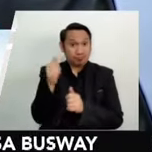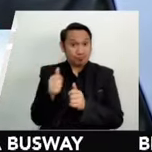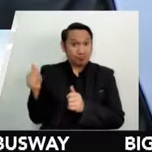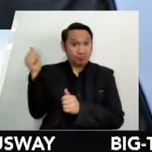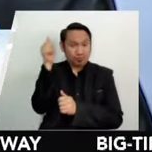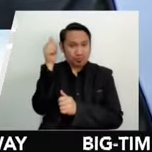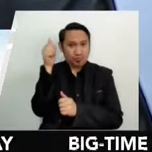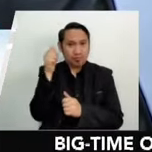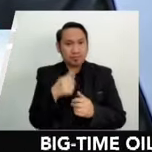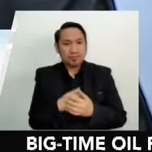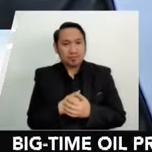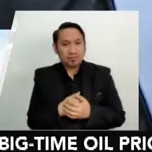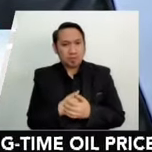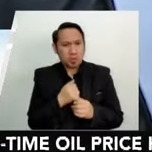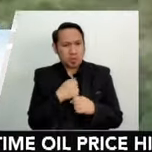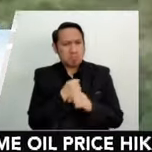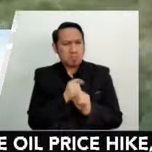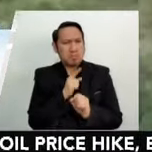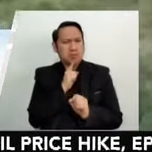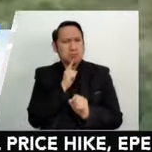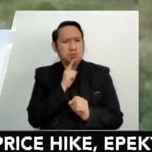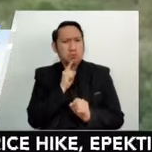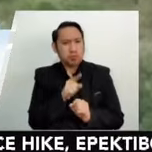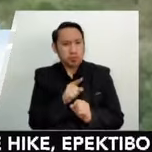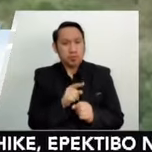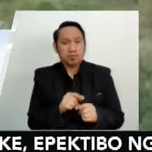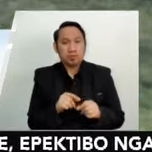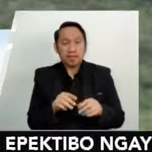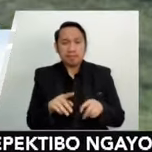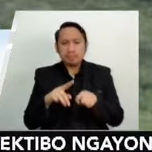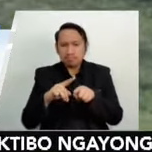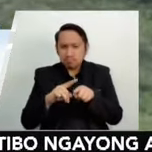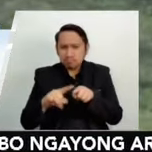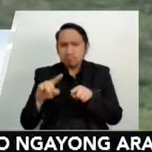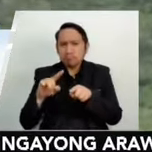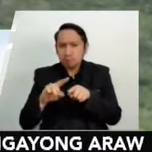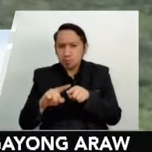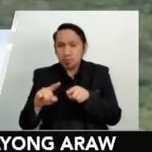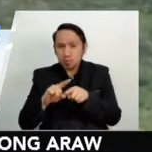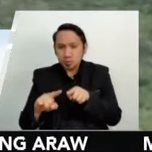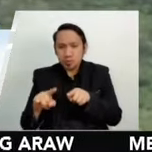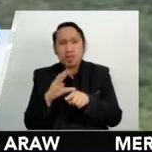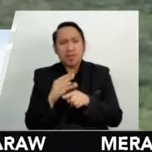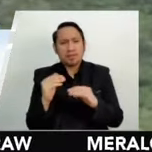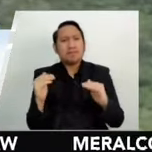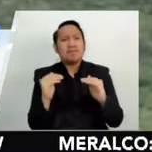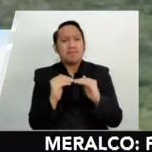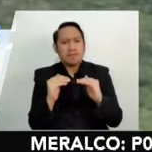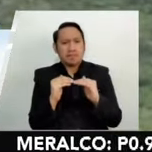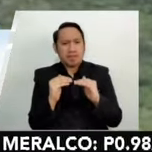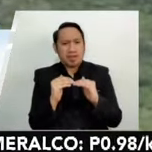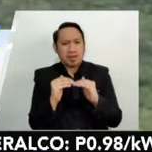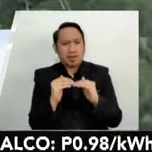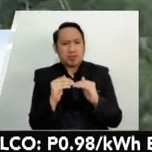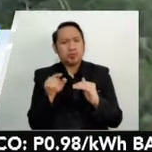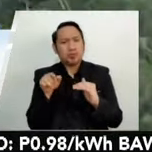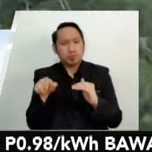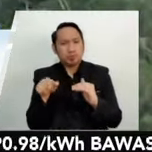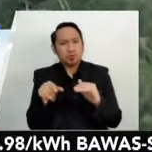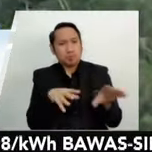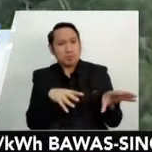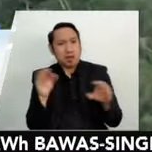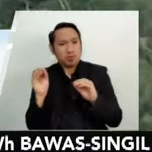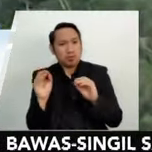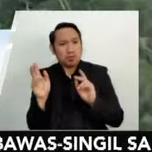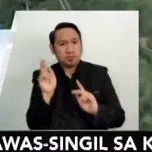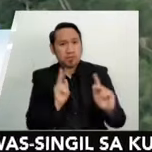Loizaga, dahanin nila at magiging makatao naman ang pagpapaalis sa mga residente. Hanapan din daw nila ng bagong